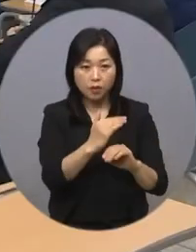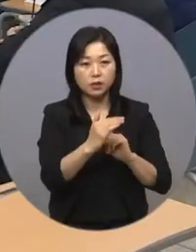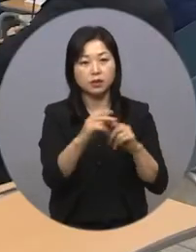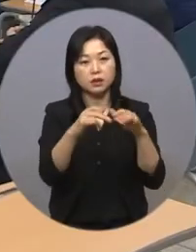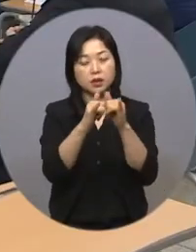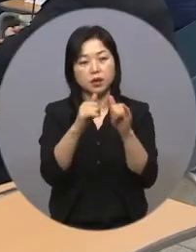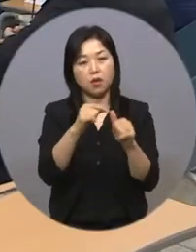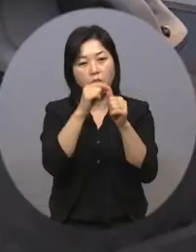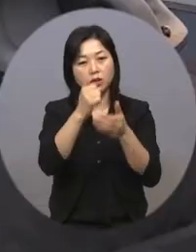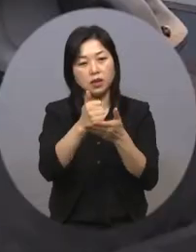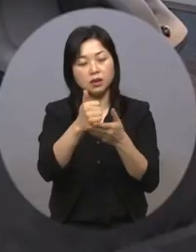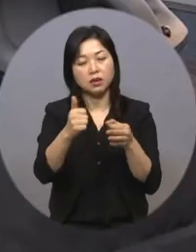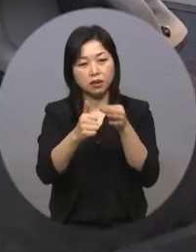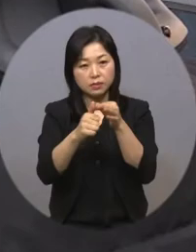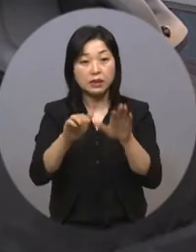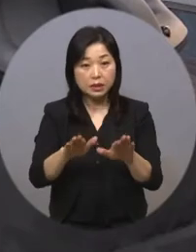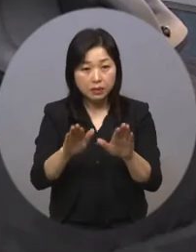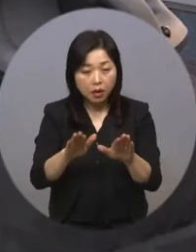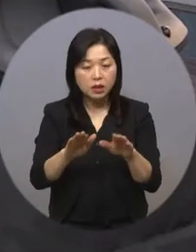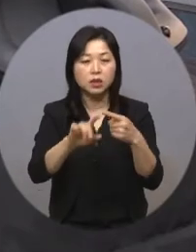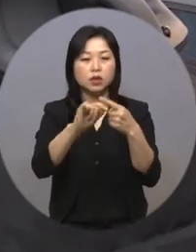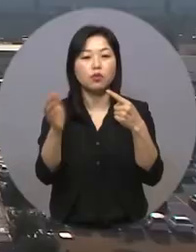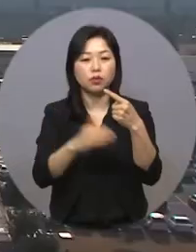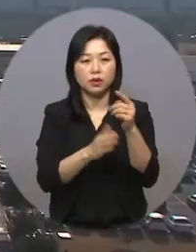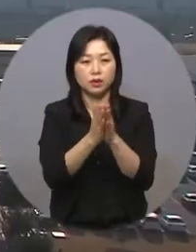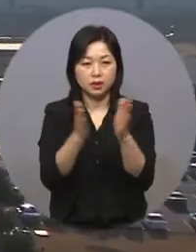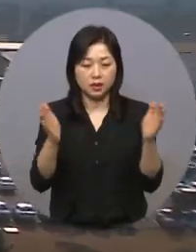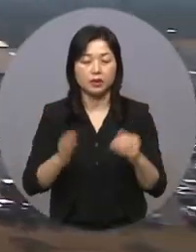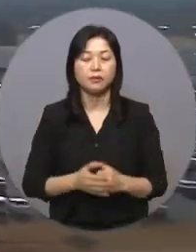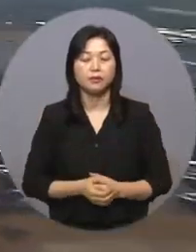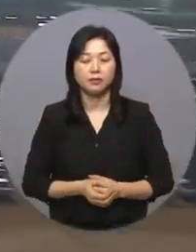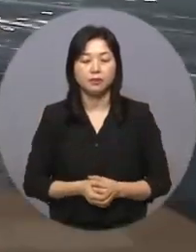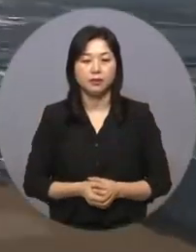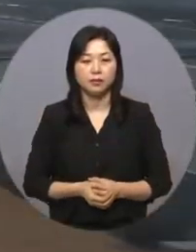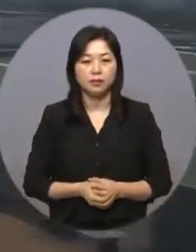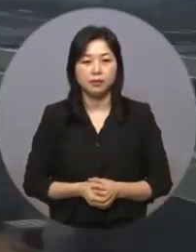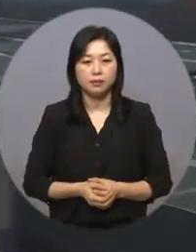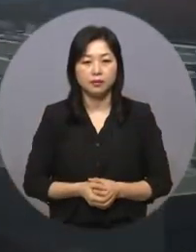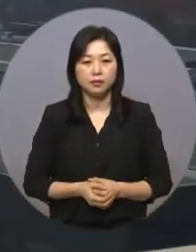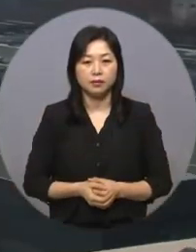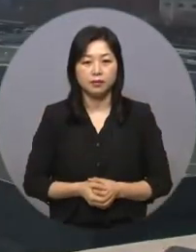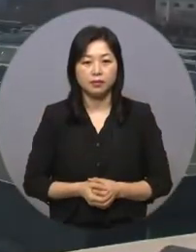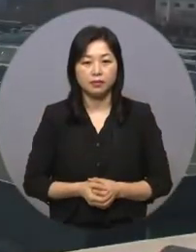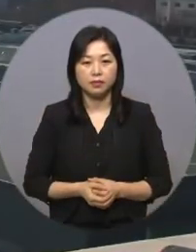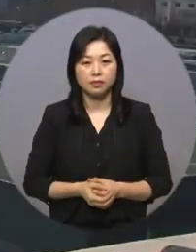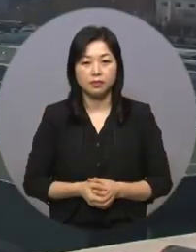장려금 부터 적용될 방침입니다 복지 tv 뉴스 버섯 용입니다